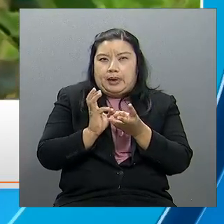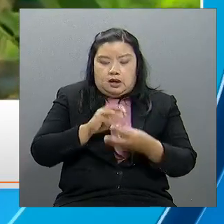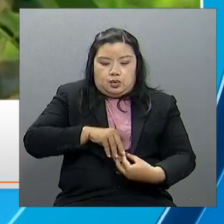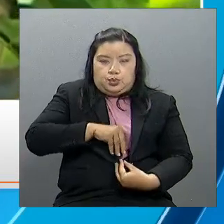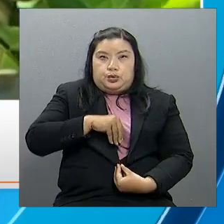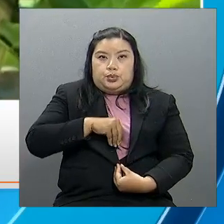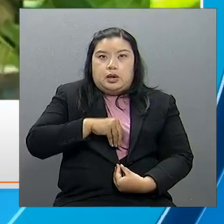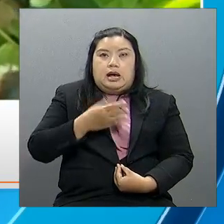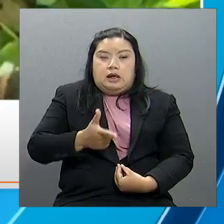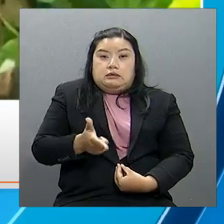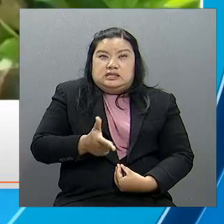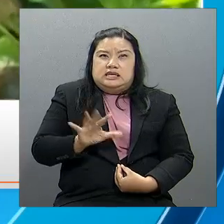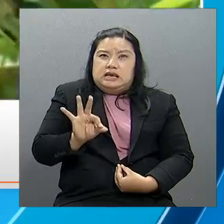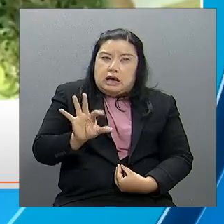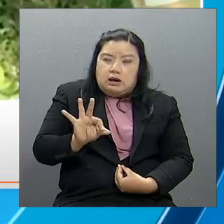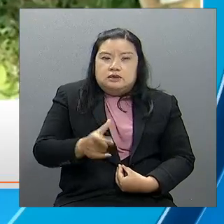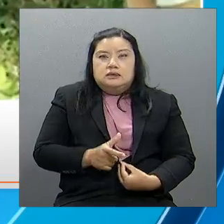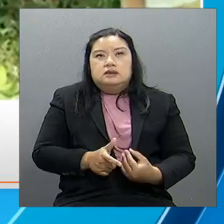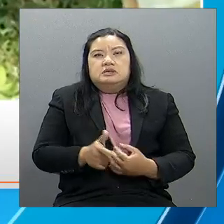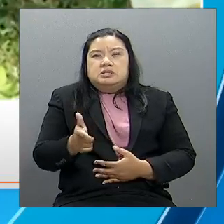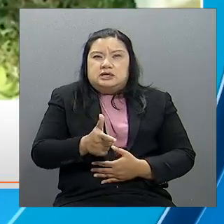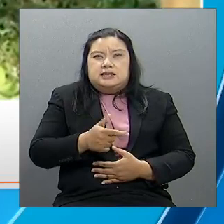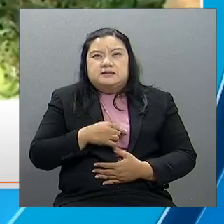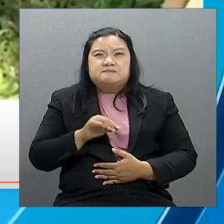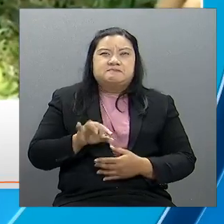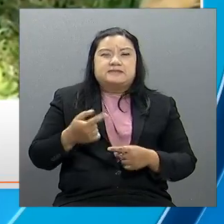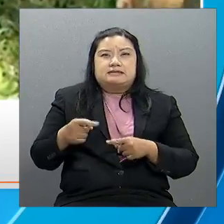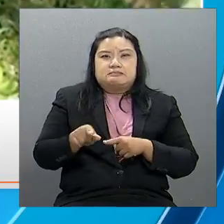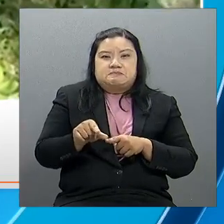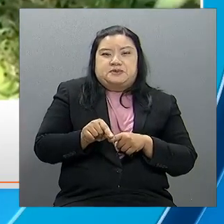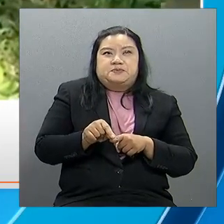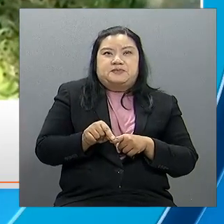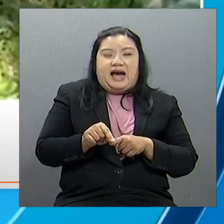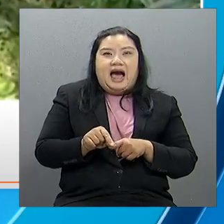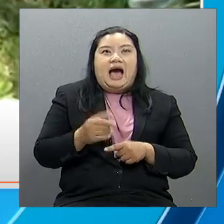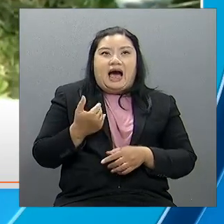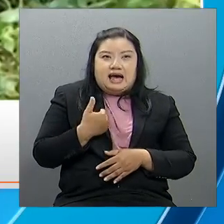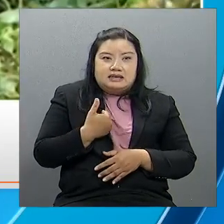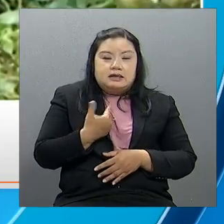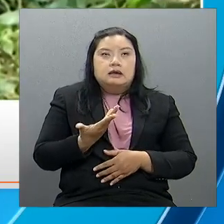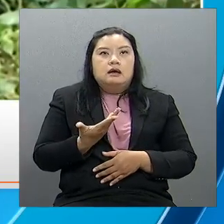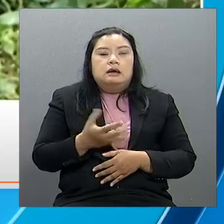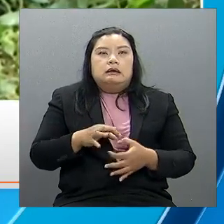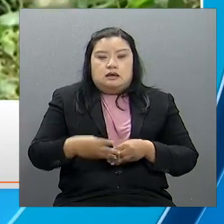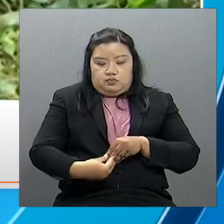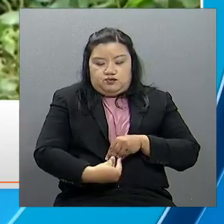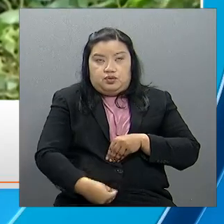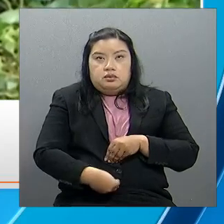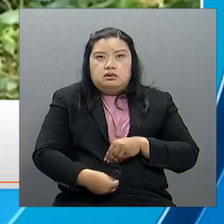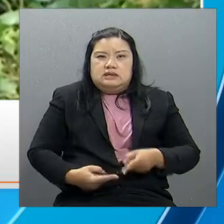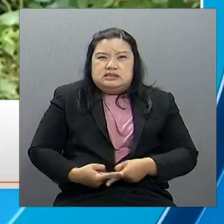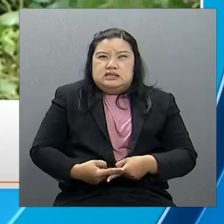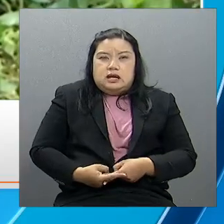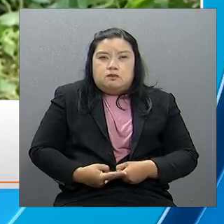ปัสสาวะไม่ออกก็จะทำให้พวกท่อไตกล้วยไตหรือท่อปัสสาวะเนี่ยกดเต็มตัวทำให้เกิดอาการปวดบริเว